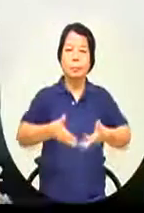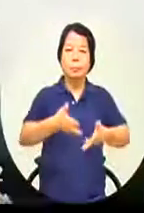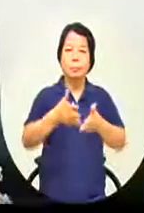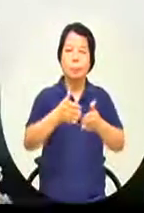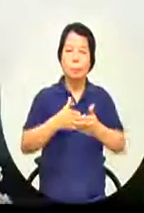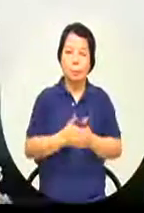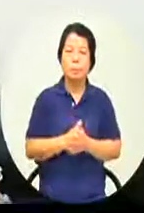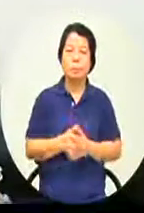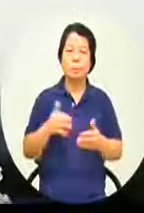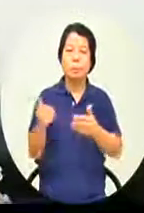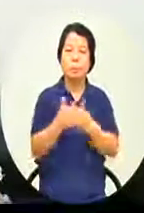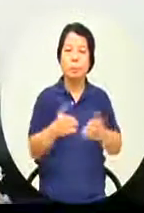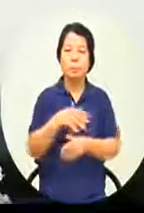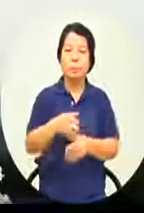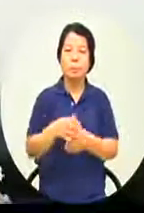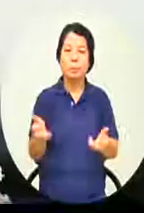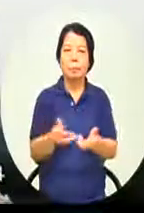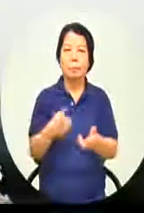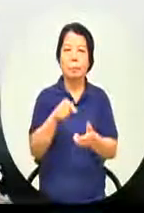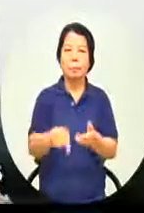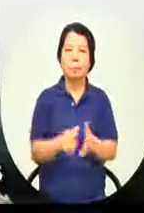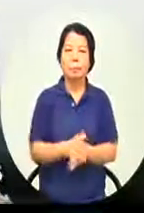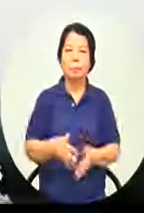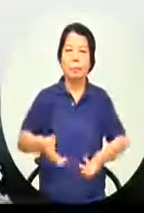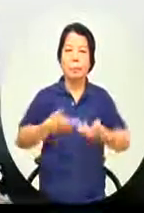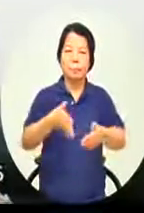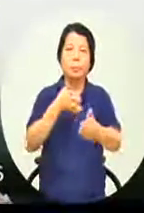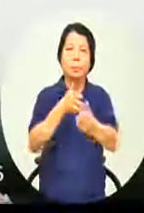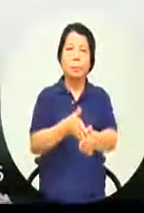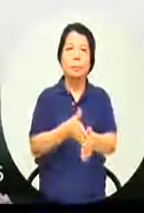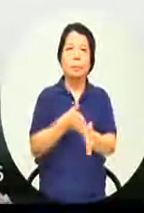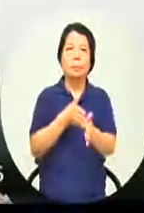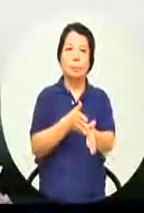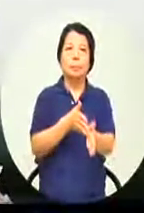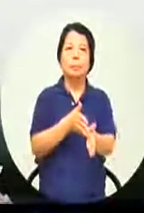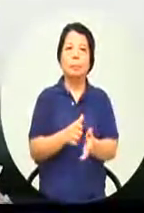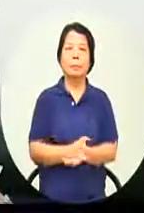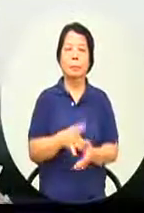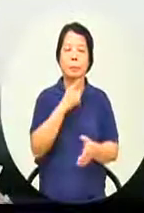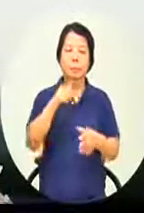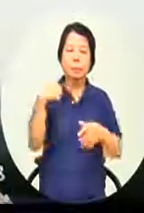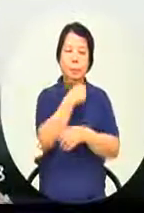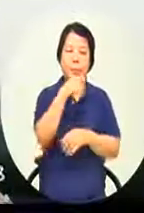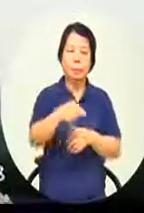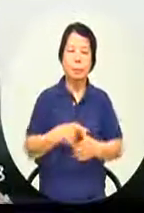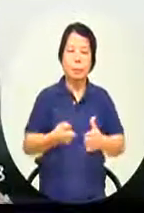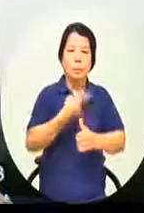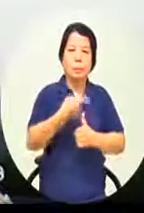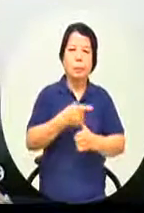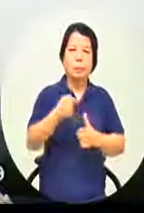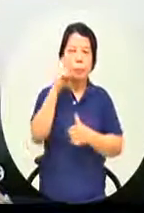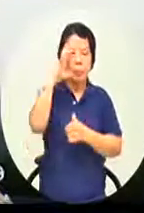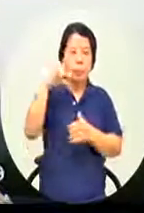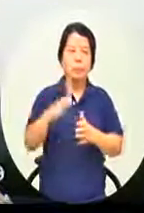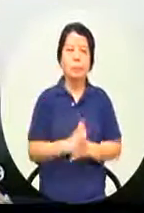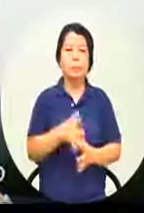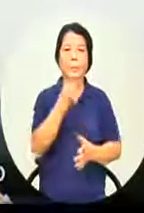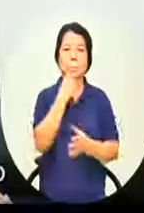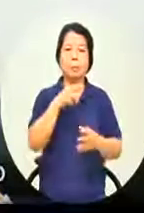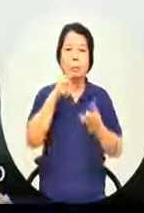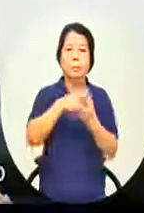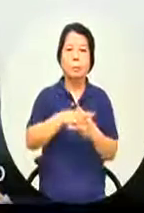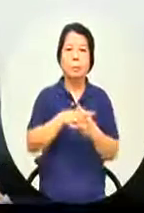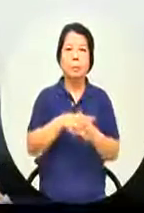谓的交通的建设，尤其是轻轨捷运这个不仅是台湾的首创，更是亚洲的世界上